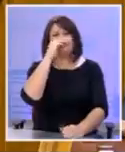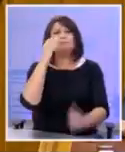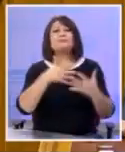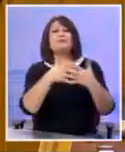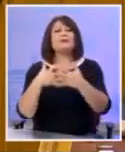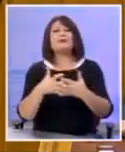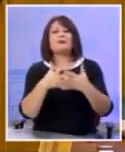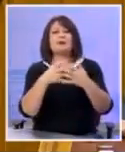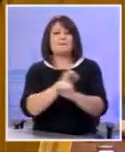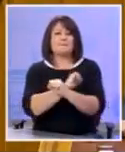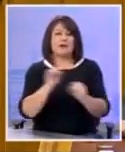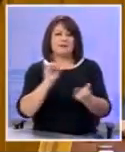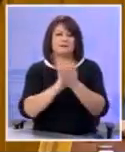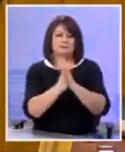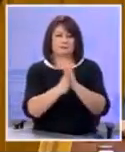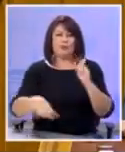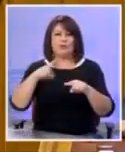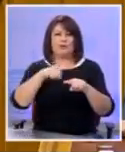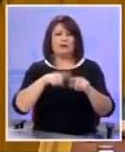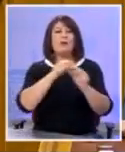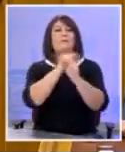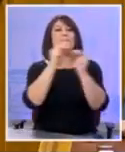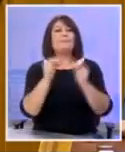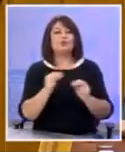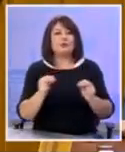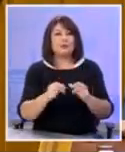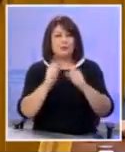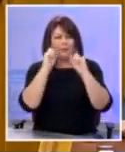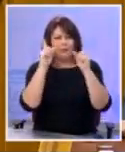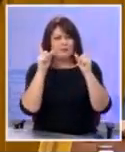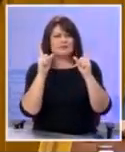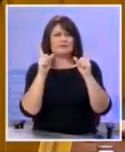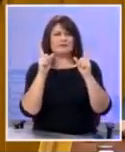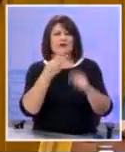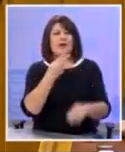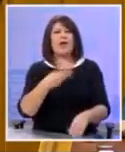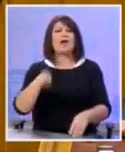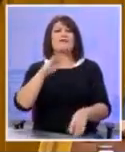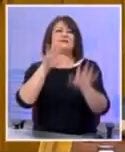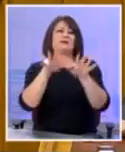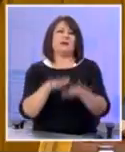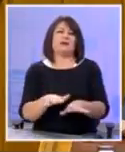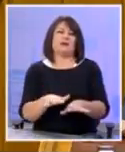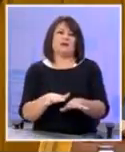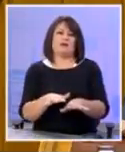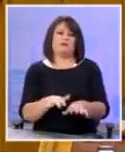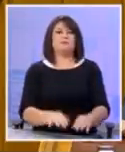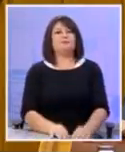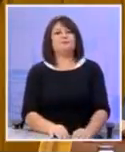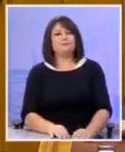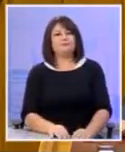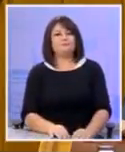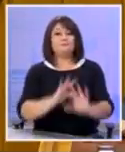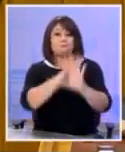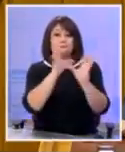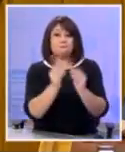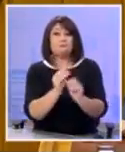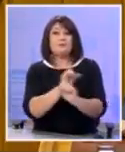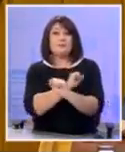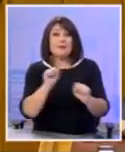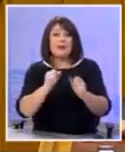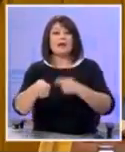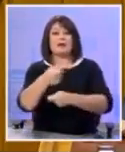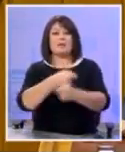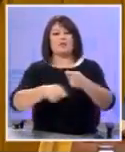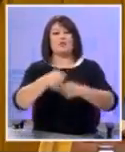Αποβιομηχανοποιήθηκε πλήρως η χώρα, με αποτέλεσμα την πρωτοφανή αύξηση της ανεργίας. Έγινε πλήρης απορρίθμιση της